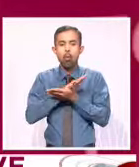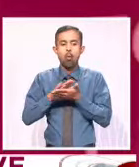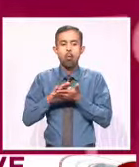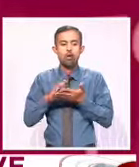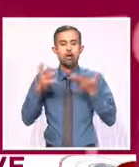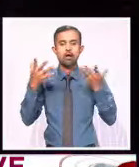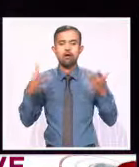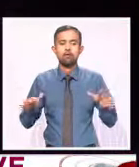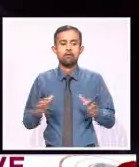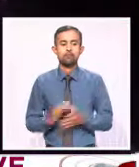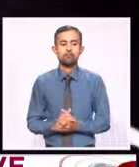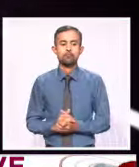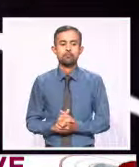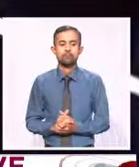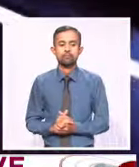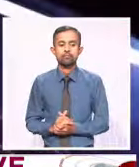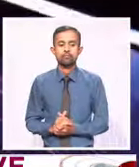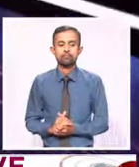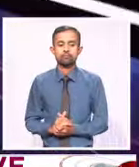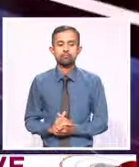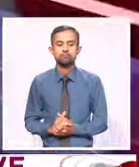බවට පත් කළා තිබෙන්නේ.